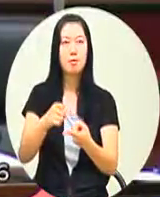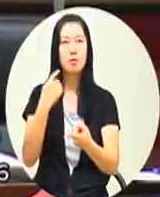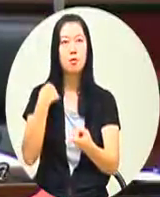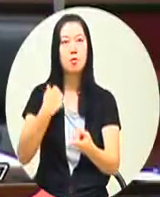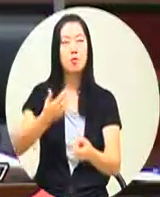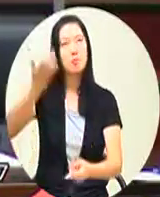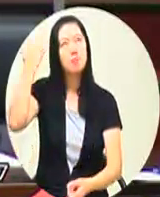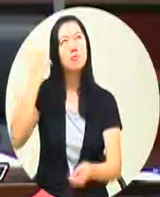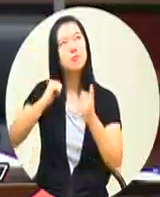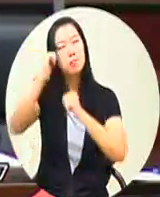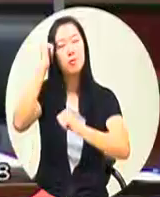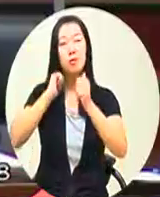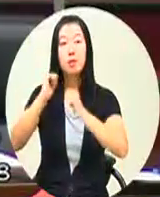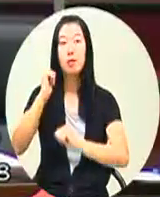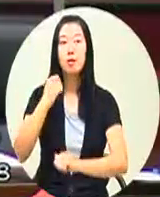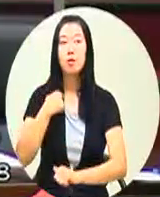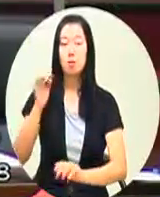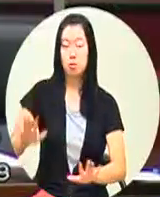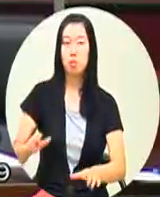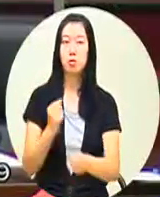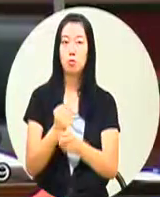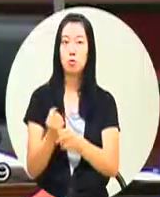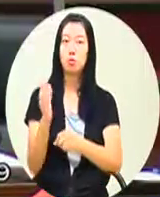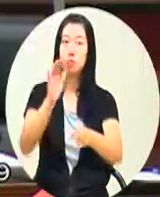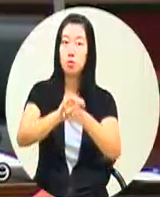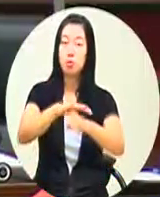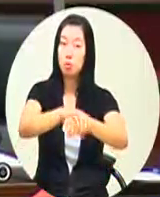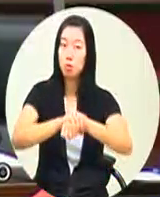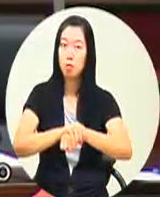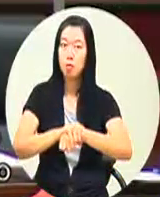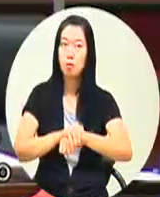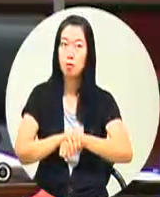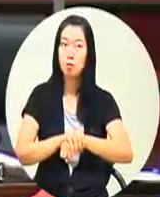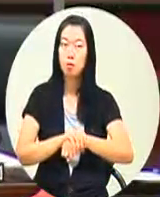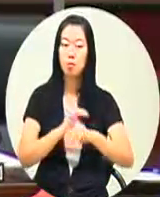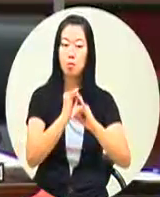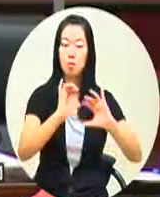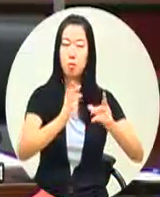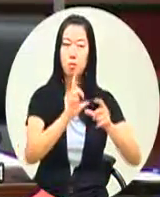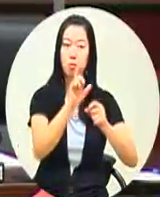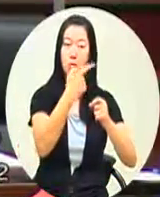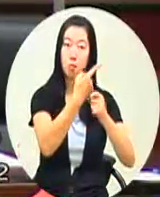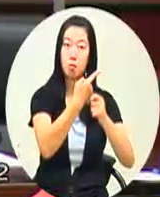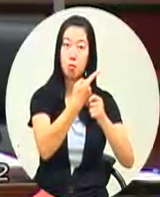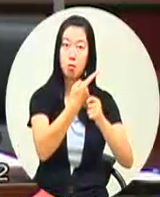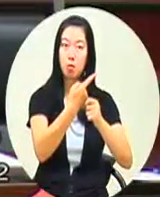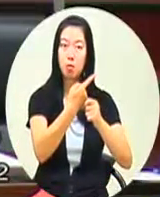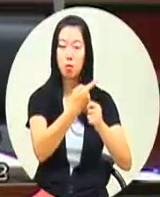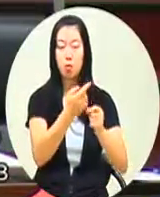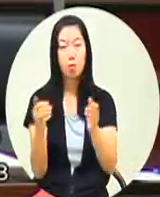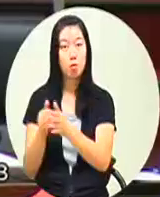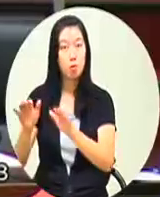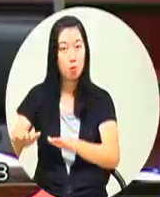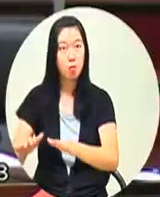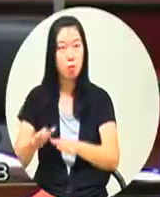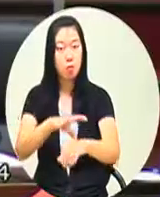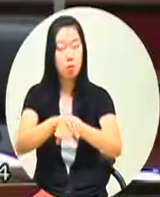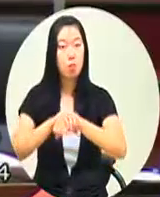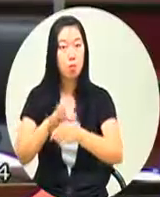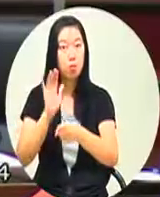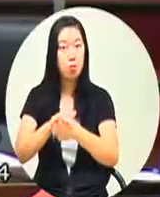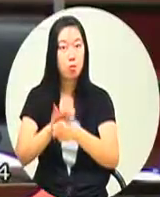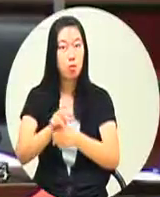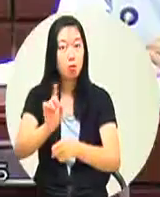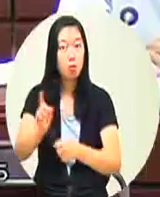不当啊，我们现在就要做补救措施。从61年到现在，有做哪些主要的补救措施？麻烦局长回答一下。